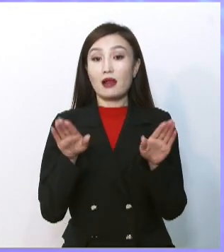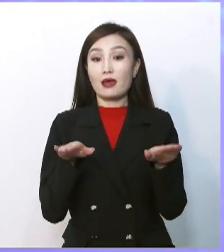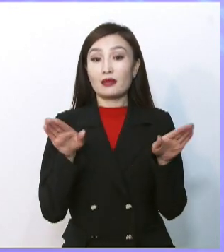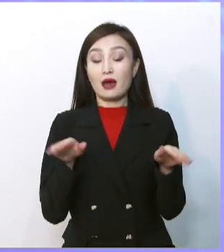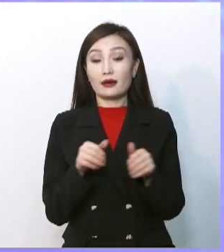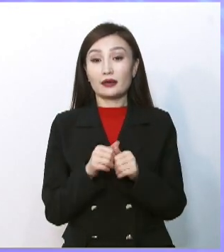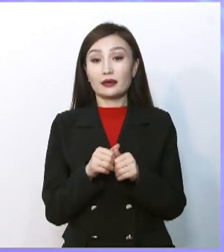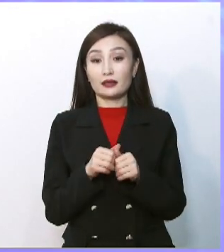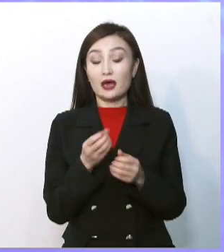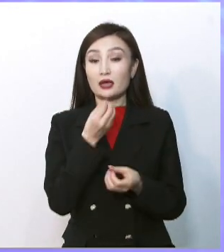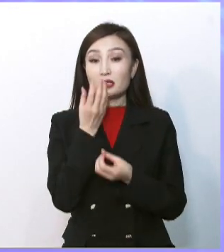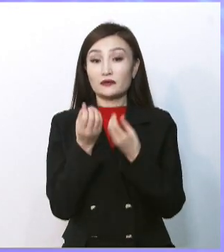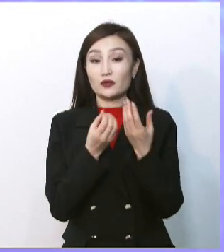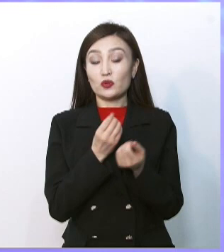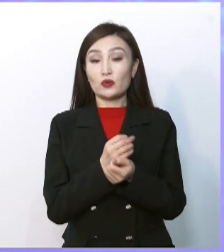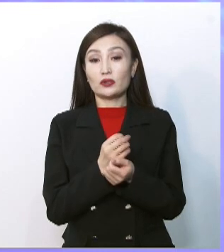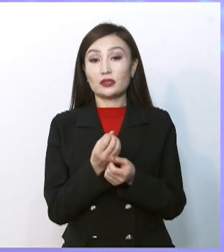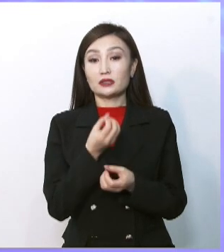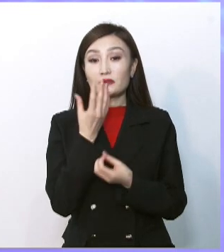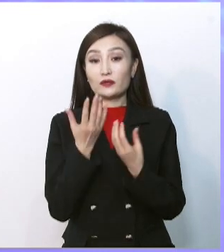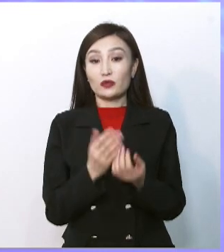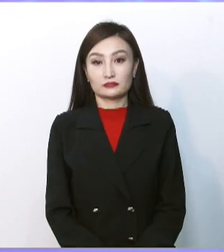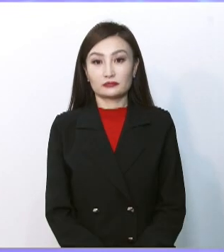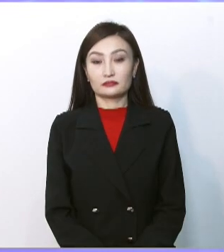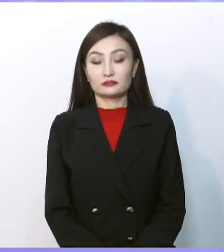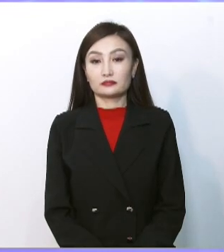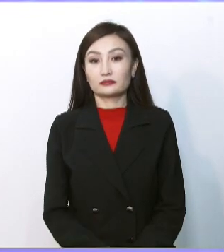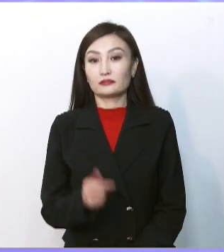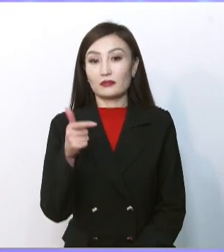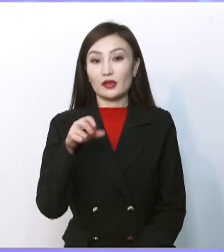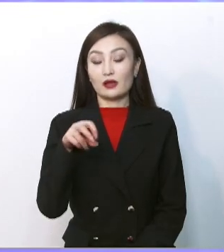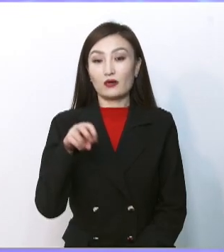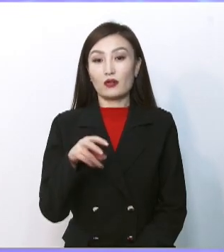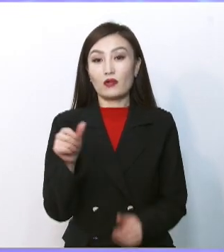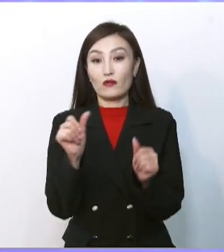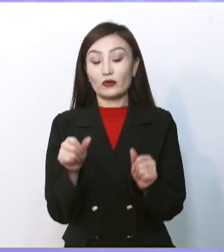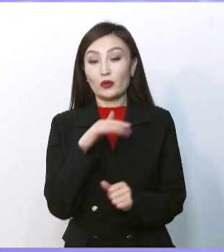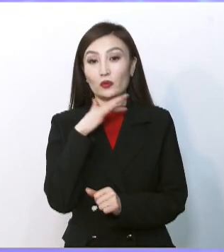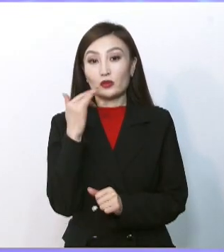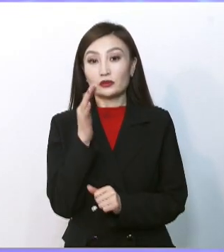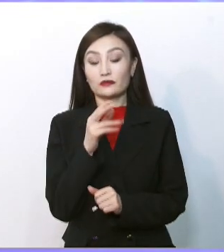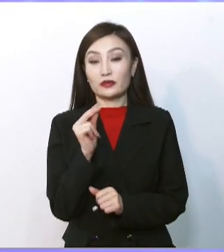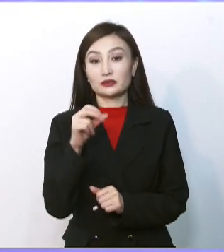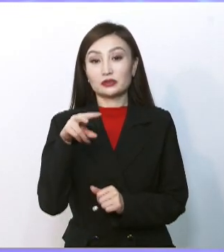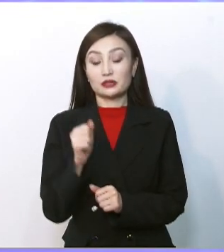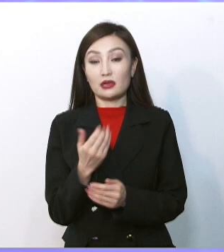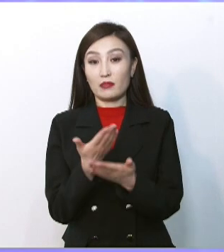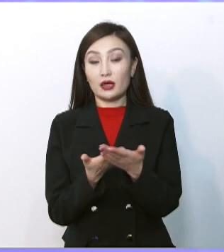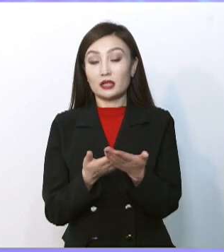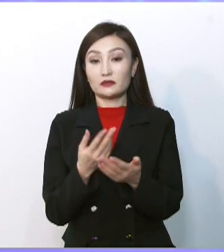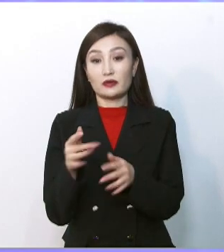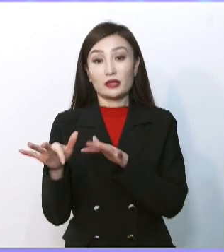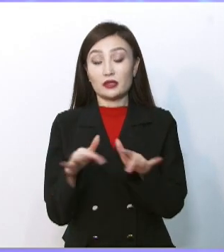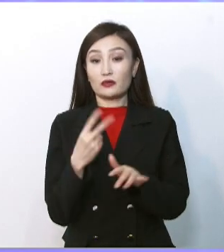летает, расцветет, цветет. Глагол в форме множественного числа обозначает действие двух